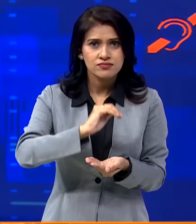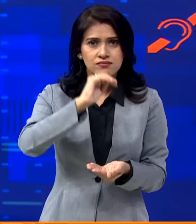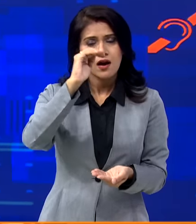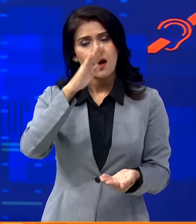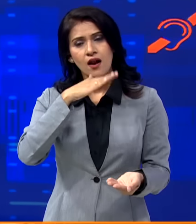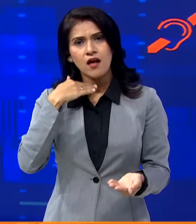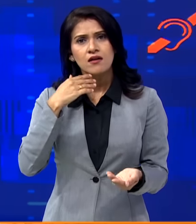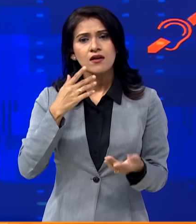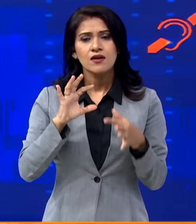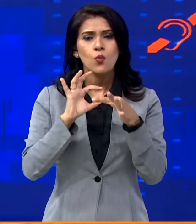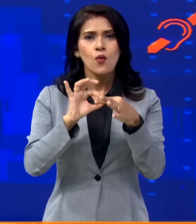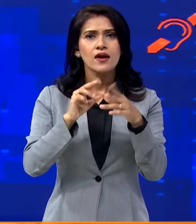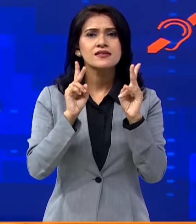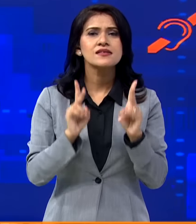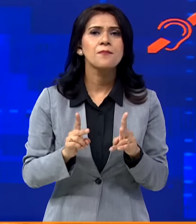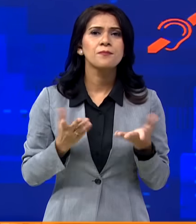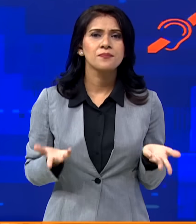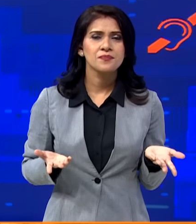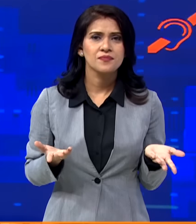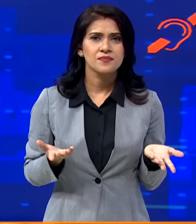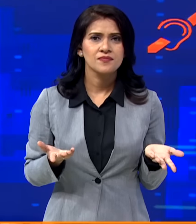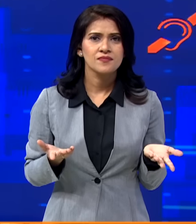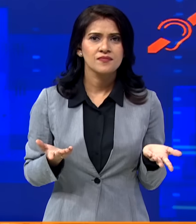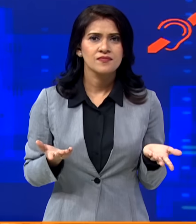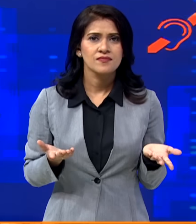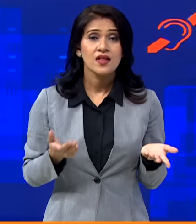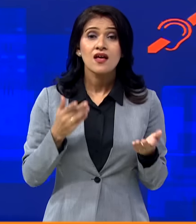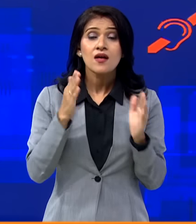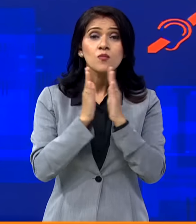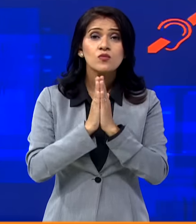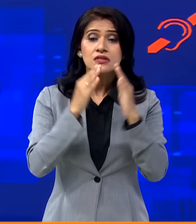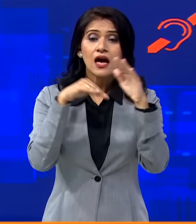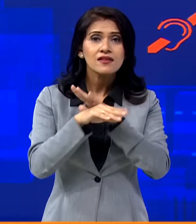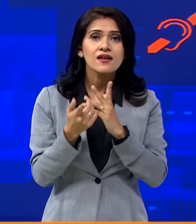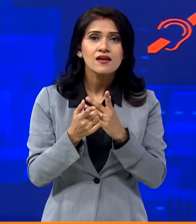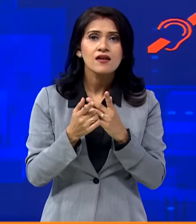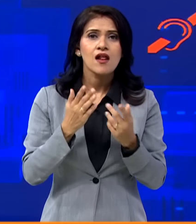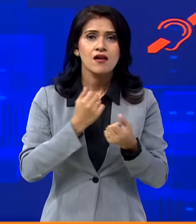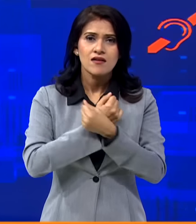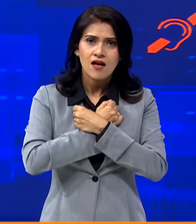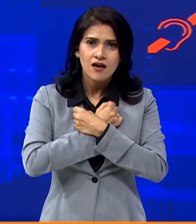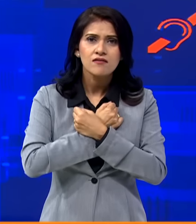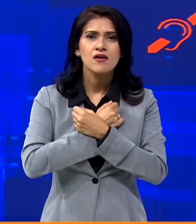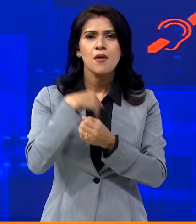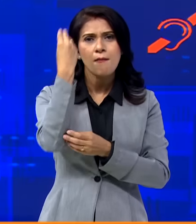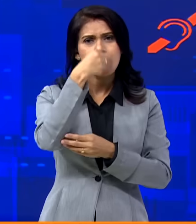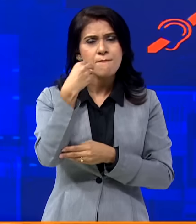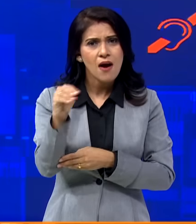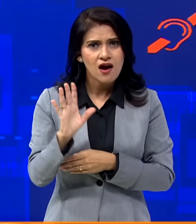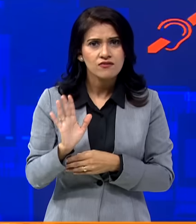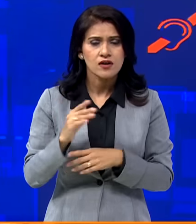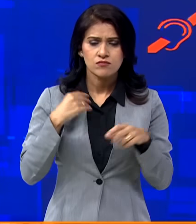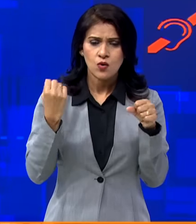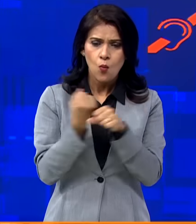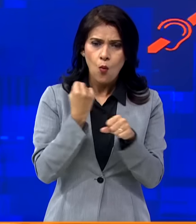है लेकिन कौन सा धर्म जिसमें प्रेम त्याग तपस्या क्षमा शील दया